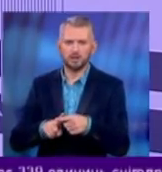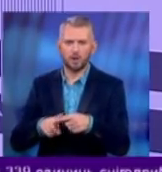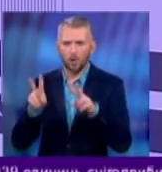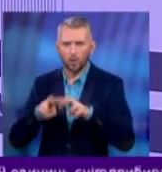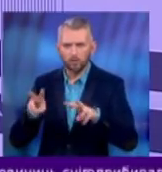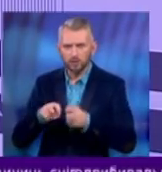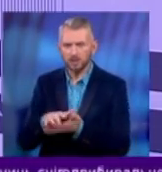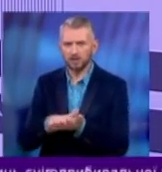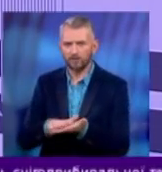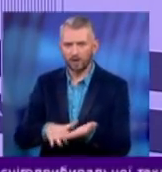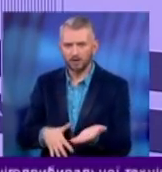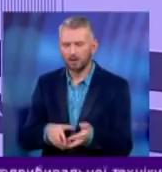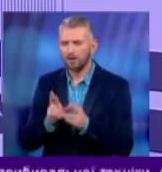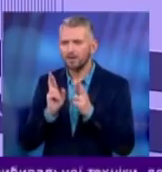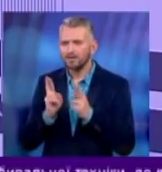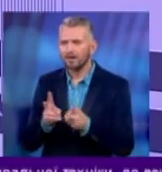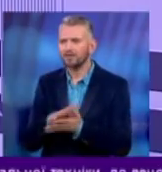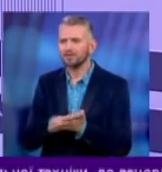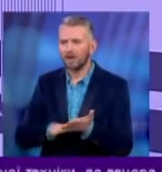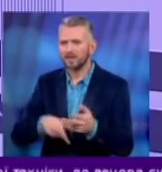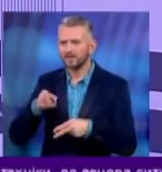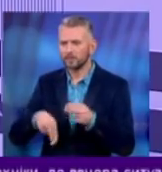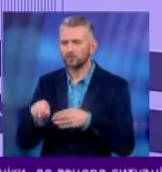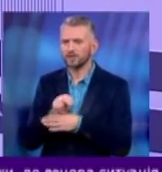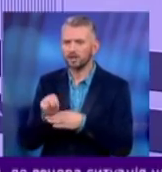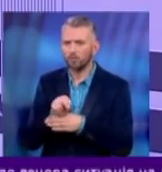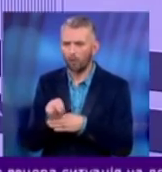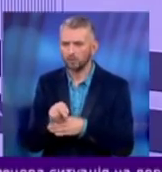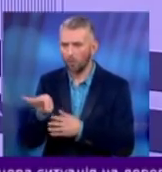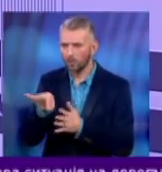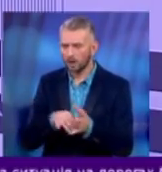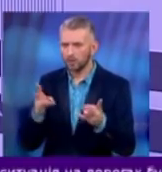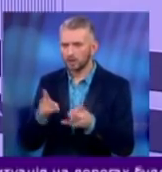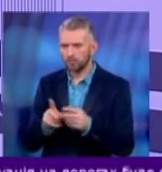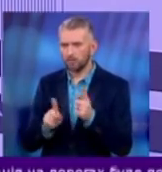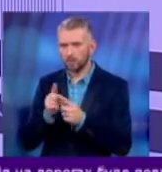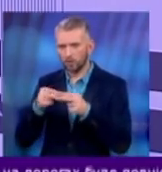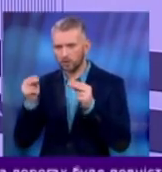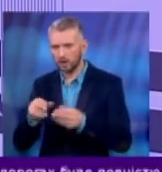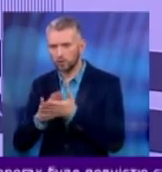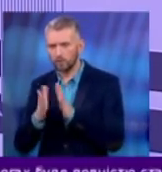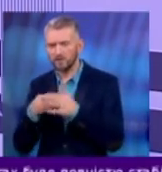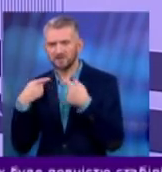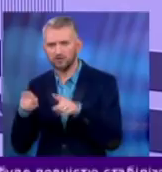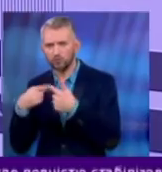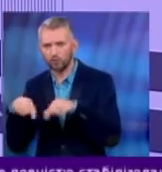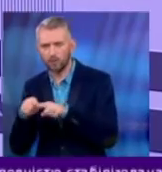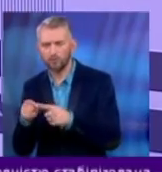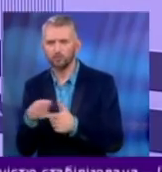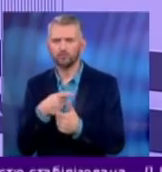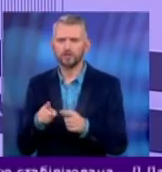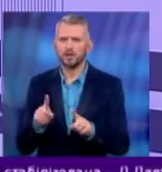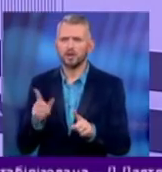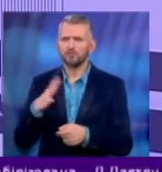розбірки тривати, як далі завершувати ремонт? Одразу треба переукладати договір з іншим підрядником?